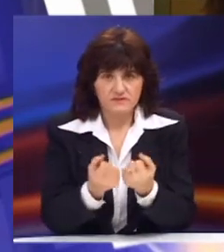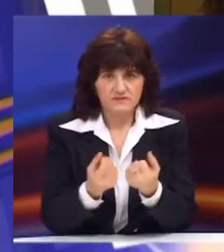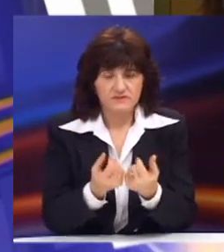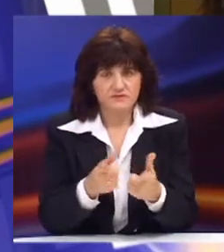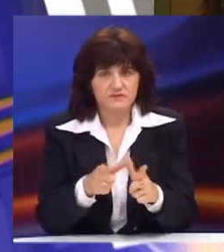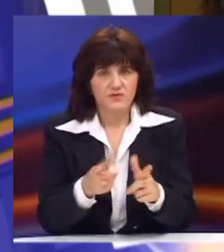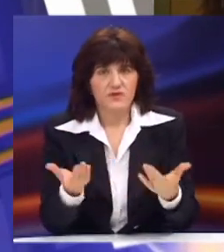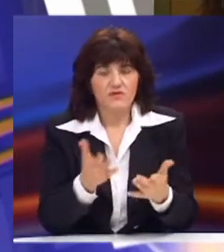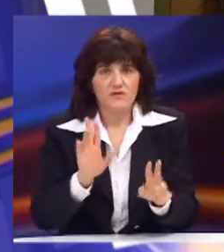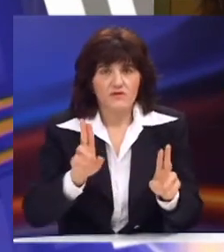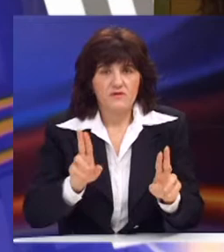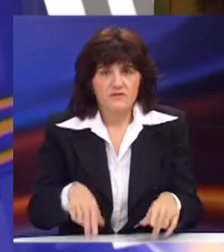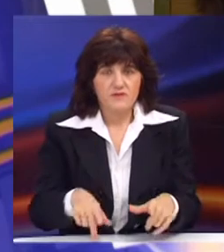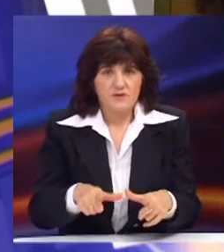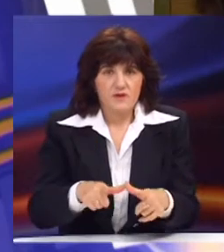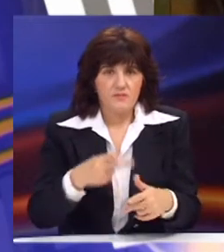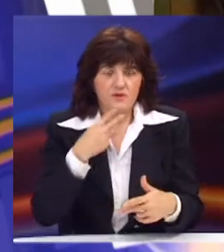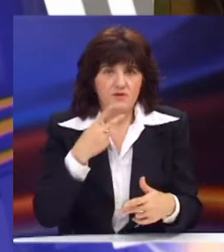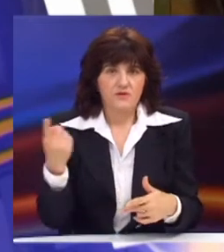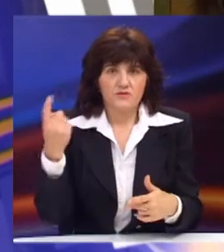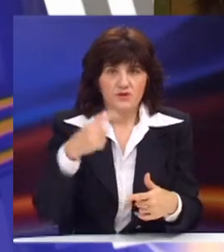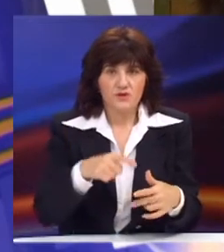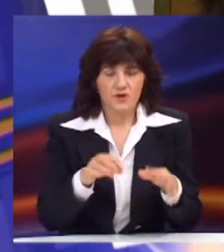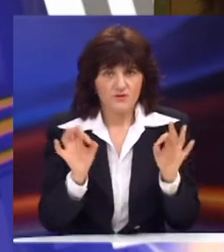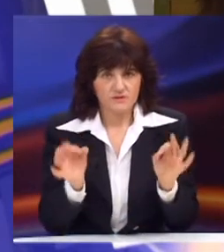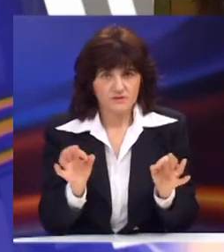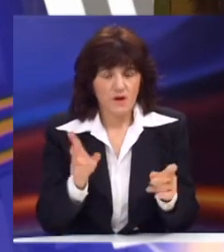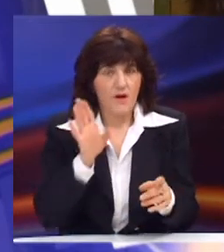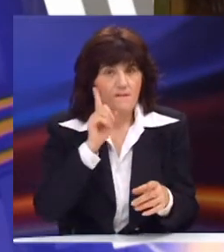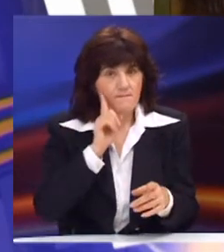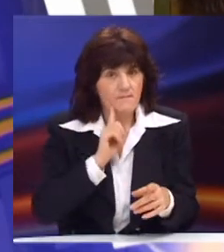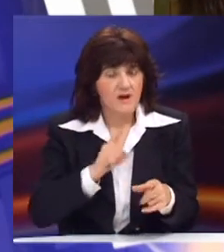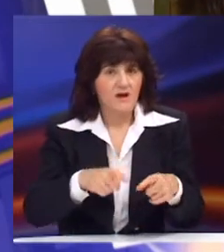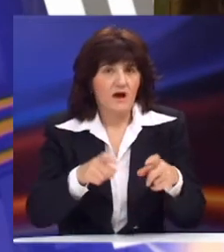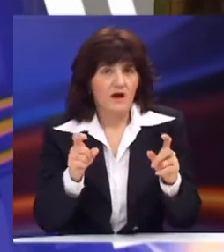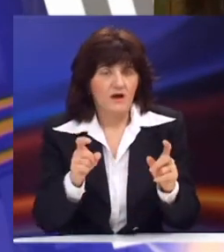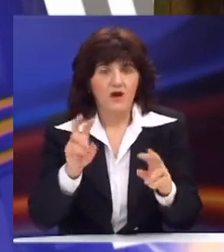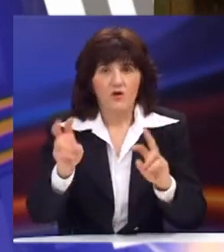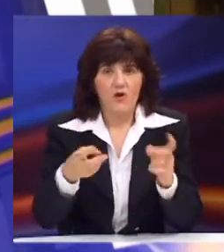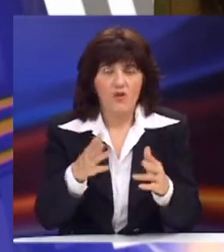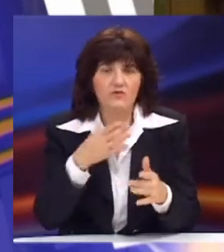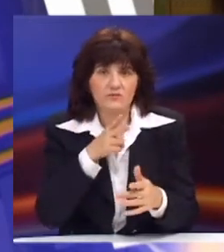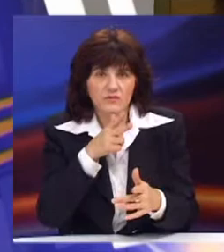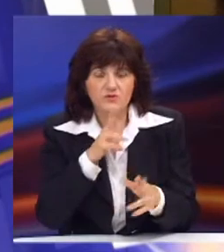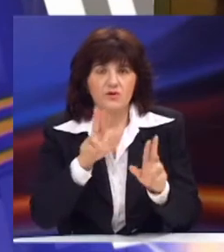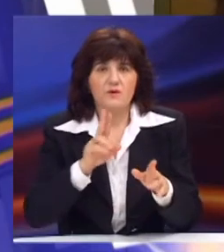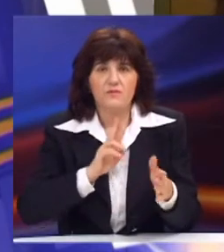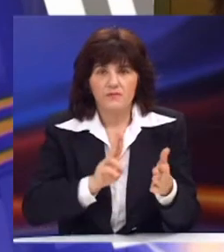bilo radionica na kojima smo imali posetu stručnjaka, odnosno majke su mogle ginekologa,